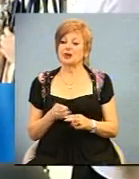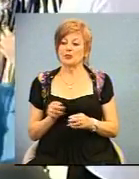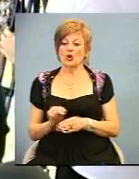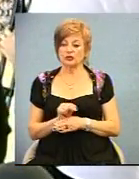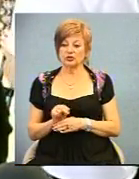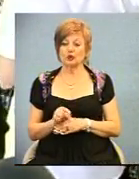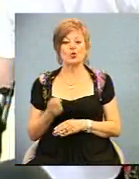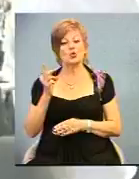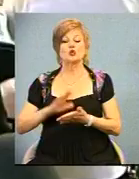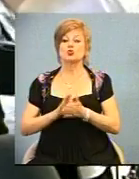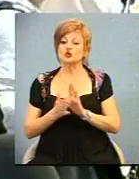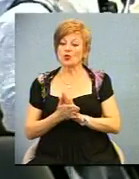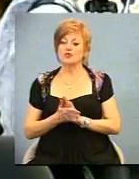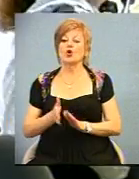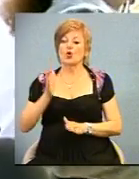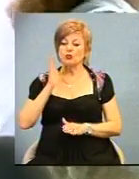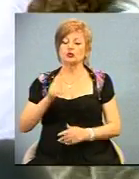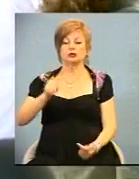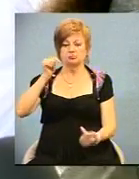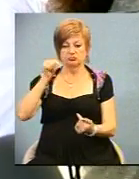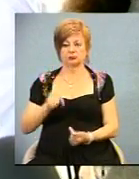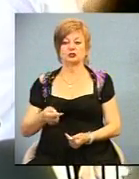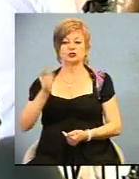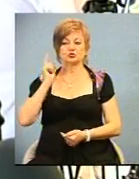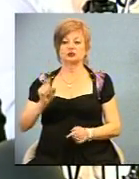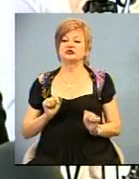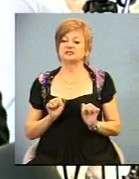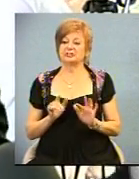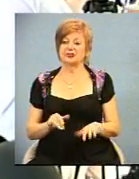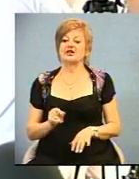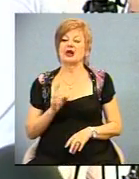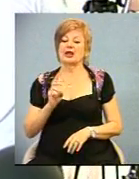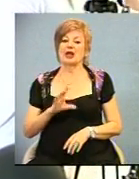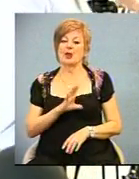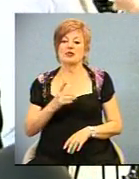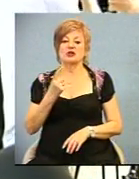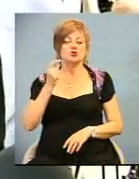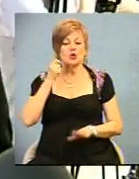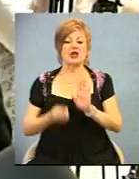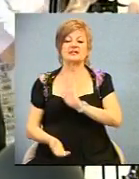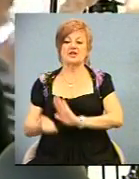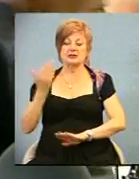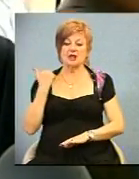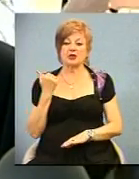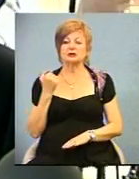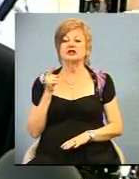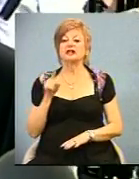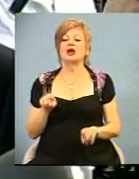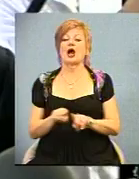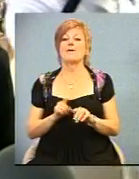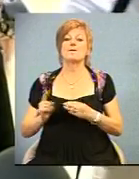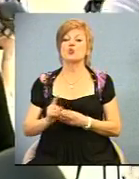з тою умовою, що він буде саме відповідати тій діяльності, яка була і 100 років тому назад, в тому числі і